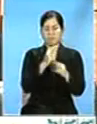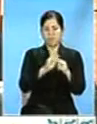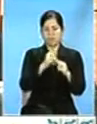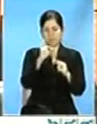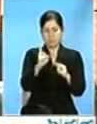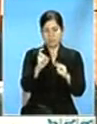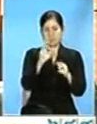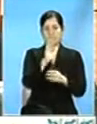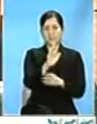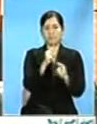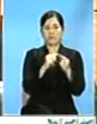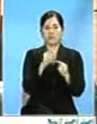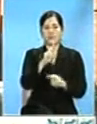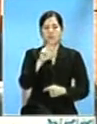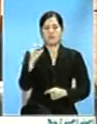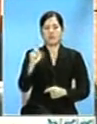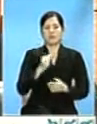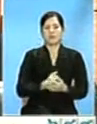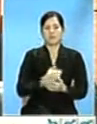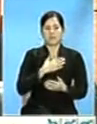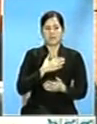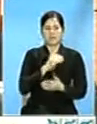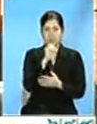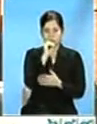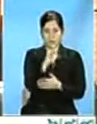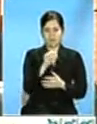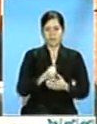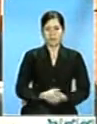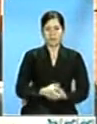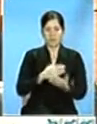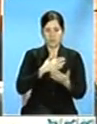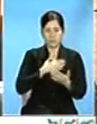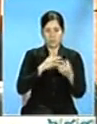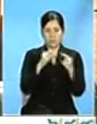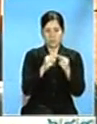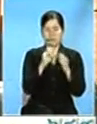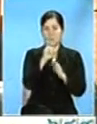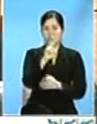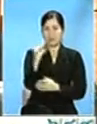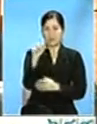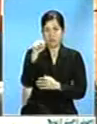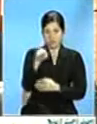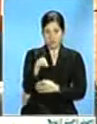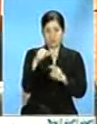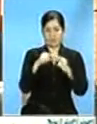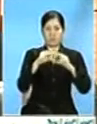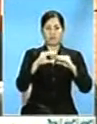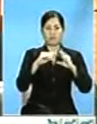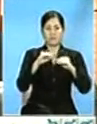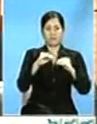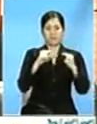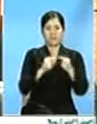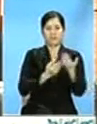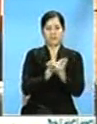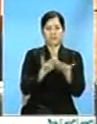งเกียรติฉะนั้นกับผมขอกราบเรียนว่าเราควรจะใช้รัฐสภาจุดนี้เป็น